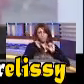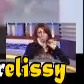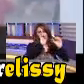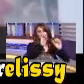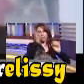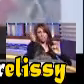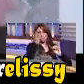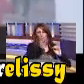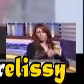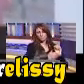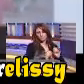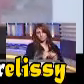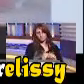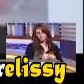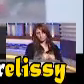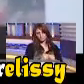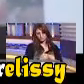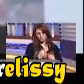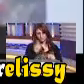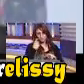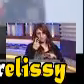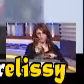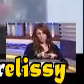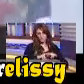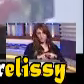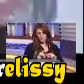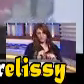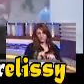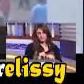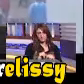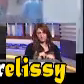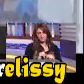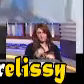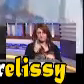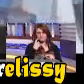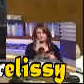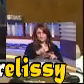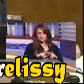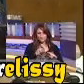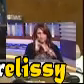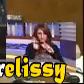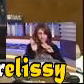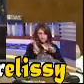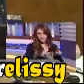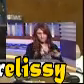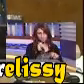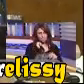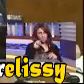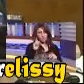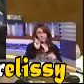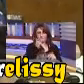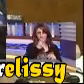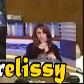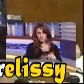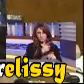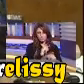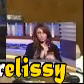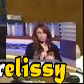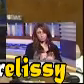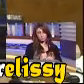قوات الأمن عموما مع هؤلاء المتظاهرين؟ احنا بنمسكنا الناس من بلاد تانية غير الدقهلية، محافظة الدقهلية، جايين